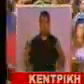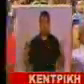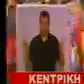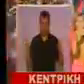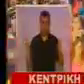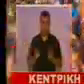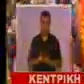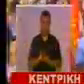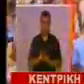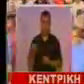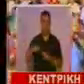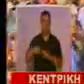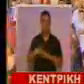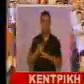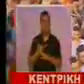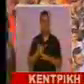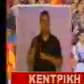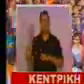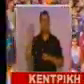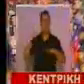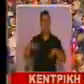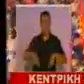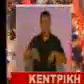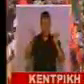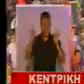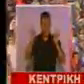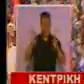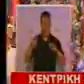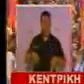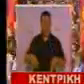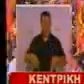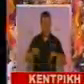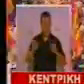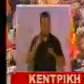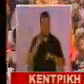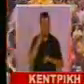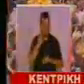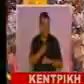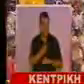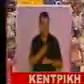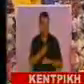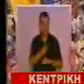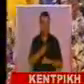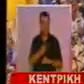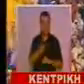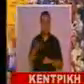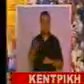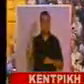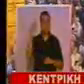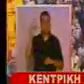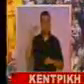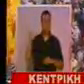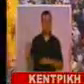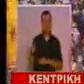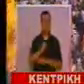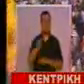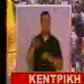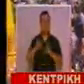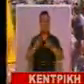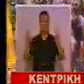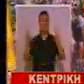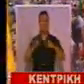χτυπά το ΠΑΣΟΚ το κουκουέ. Όταν άρχισε να εγκαταλείπει αυτά τα περίφημα σοσιαλιστικά